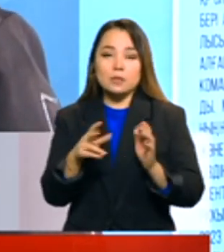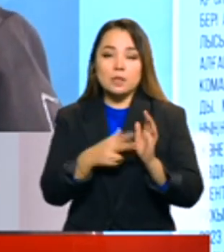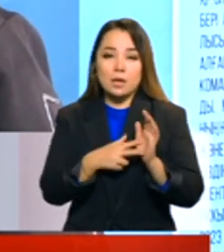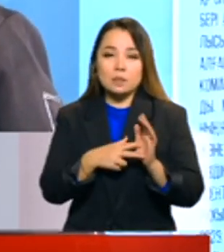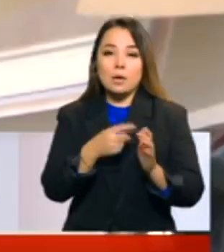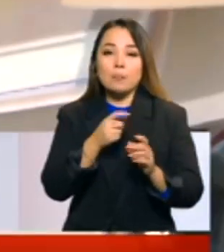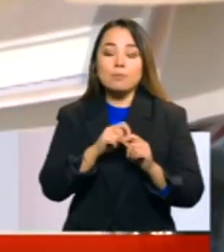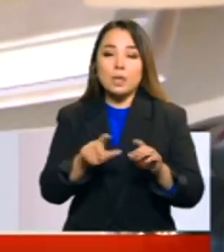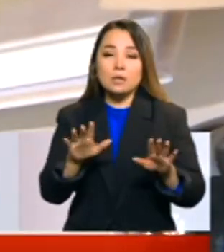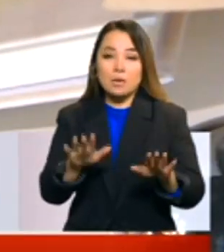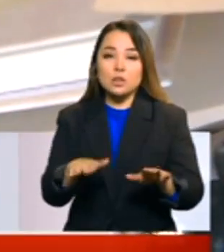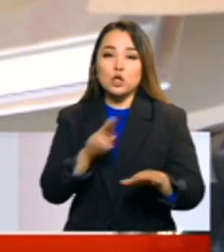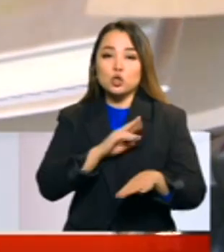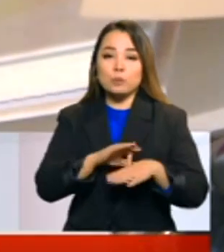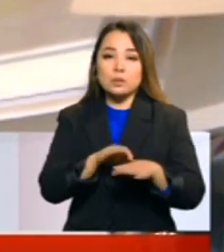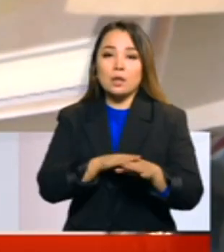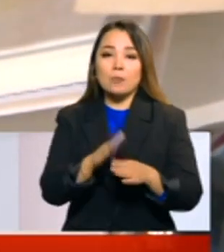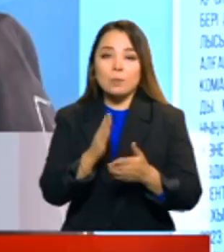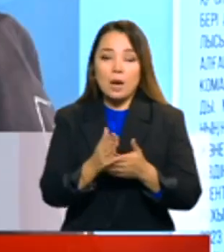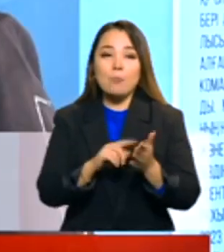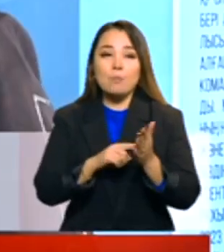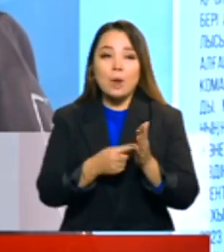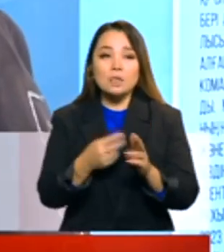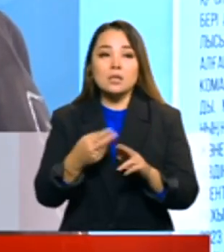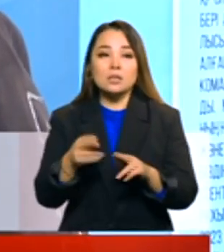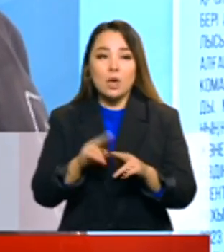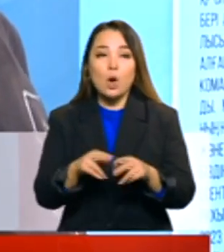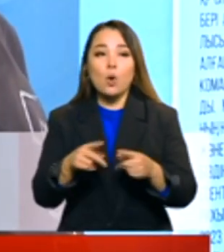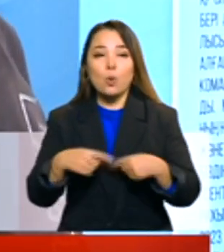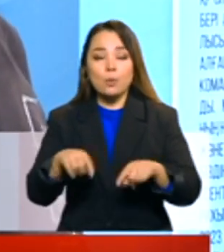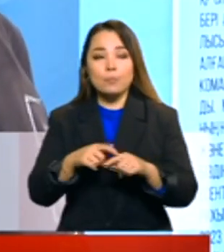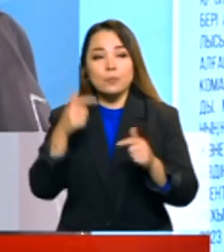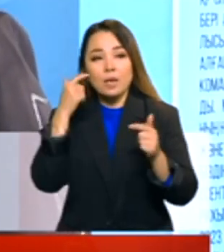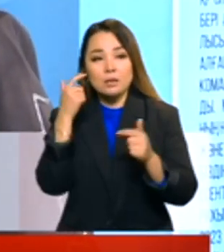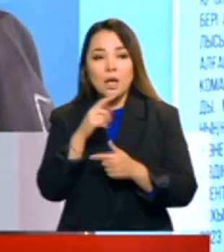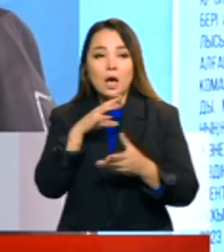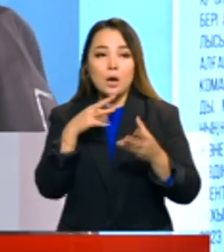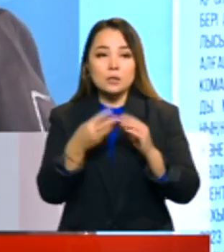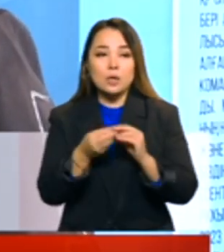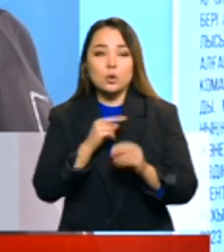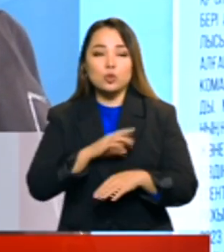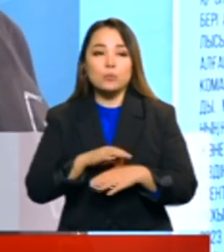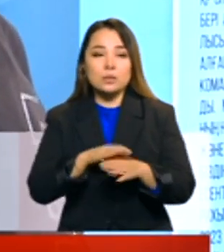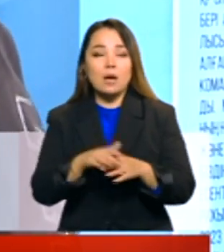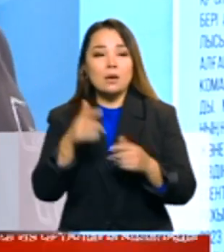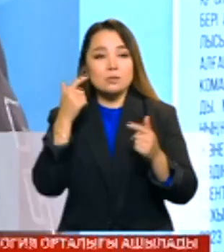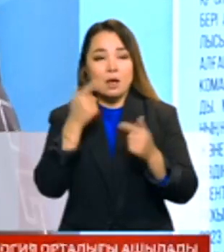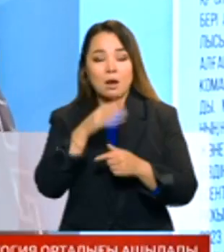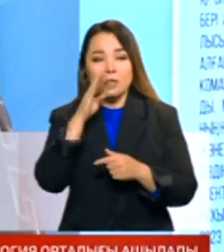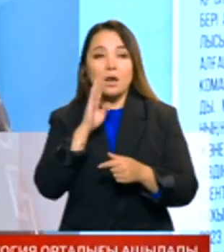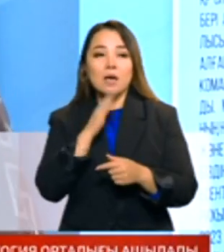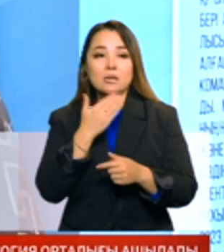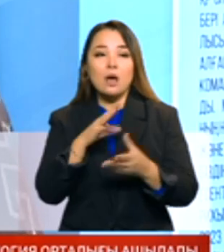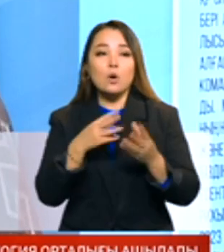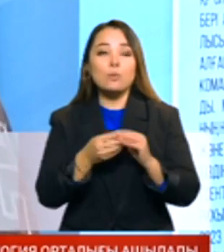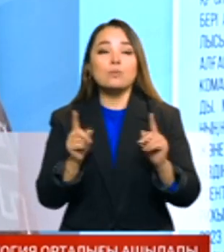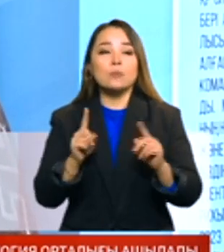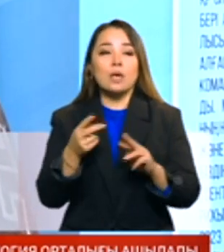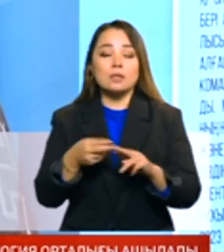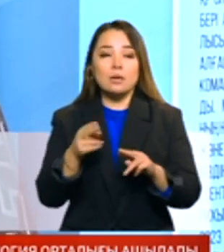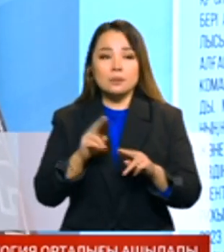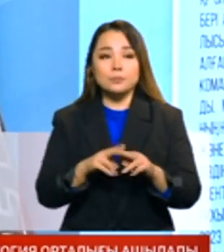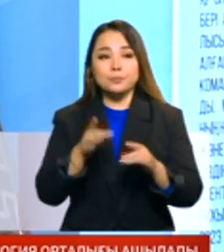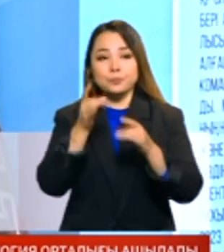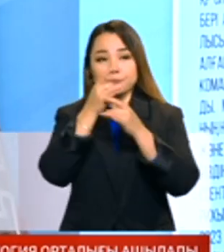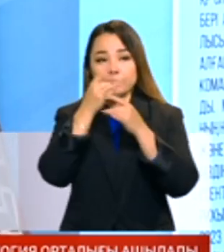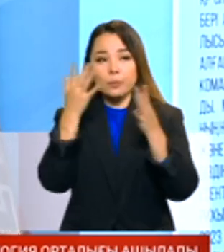1138 мектеппен жұмыс жасап келеміз. Мақсатымыз қоғамда саналы ата мәдениетін қалыптастыру. Саналы ата мәдениетін қалай қалыптастырамыз? Саналы ата